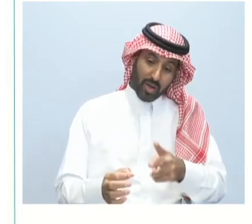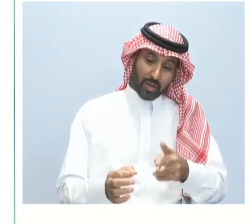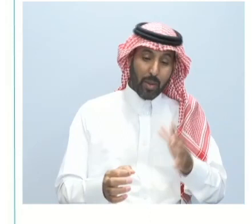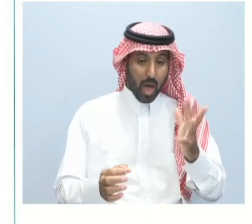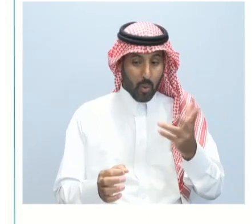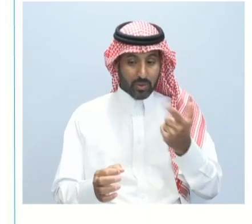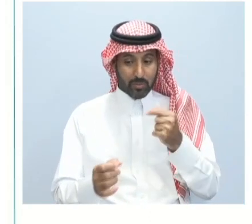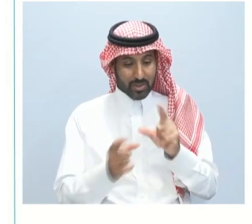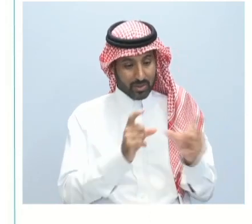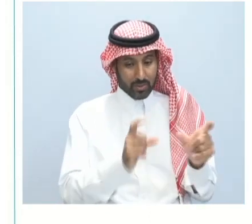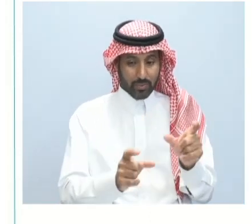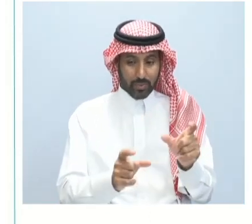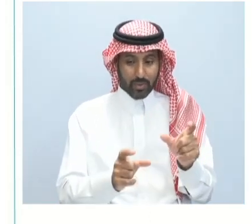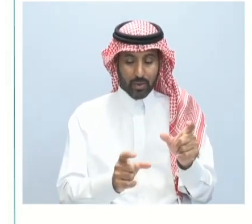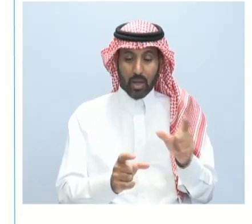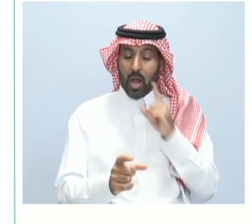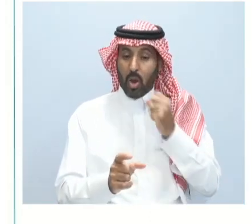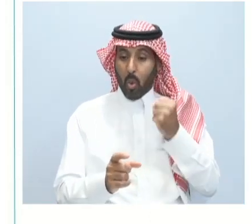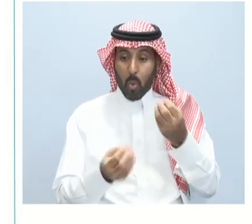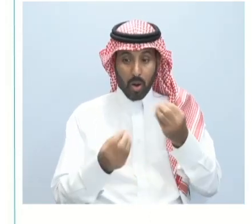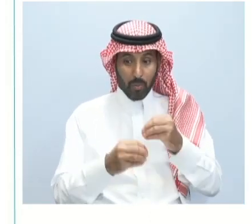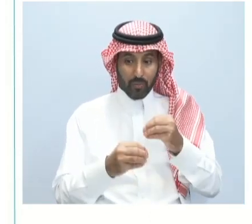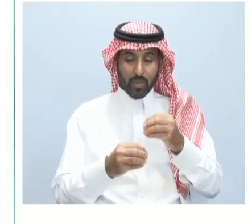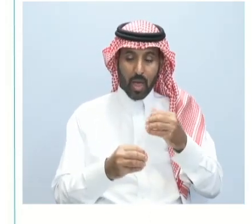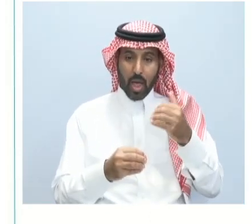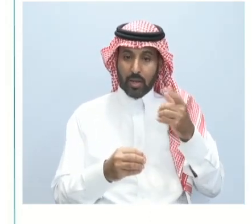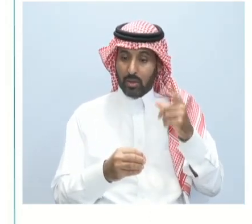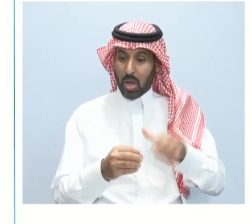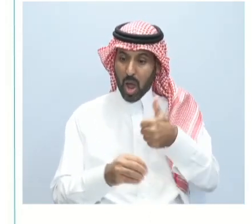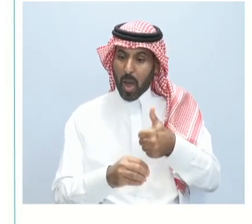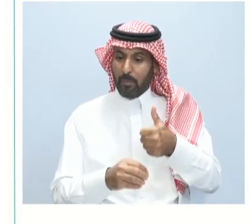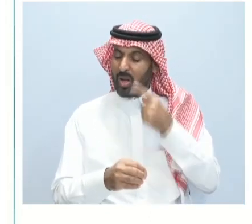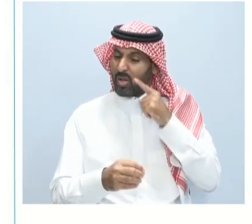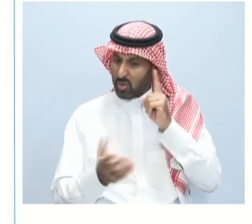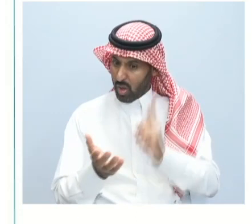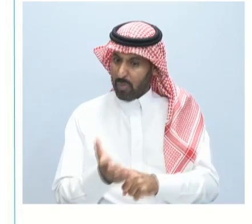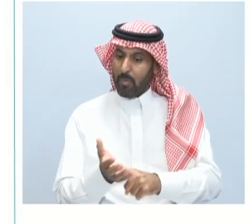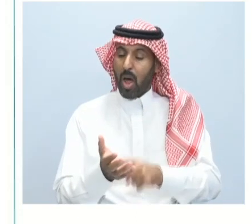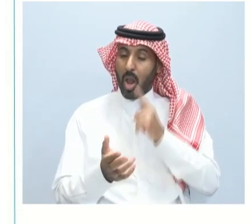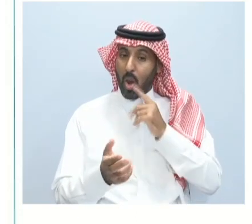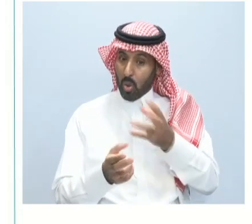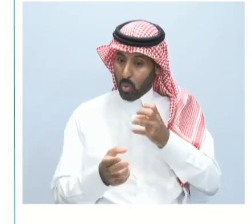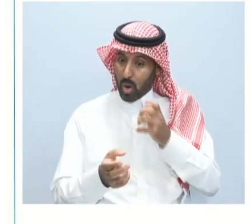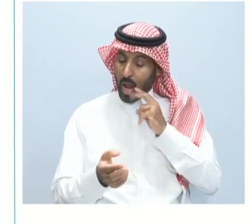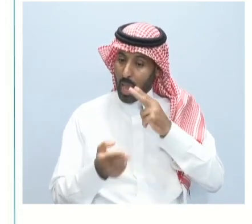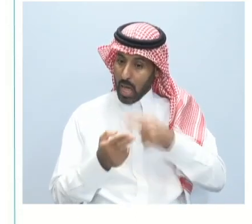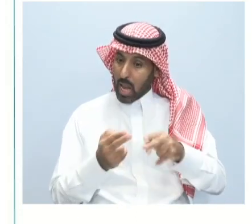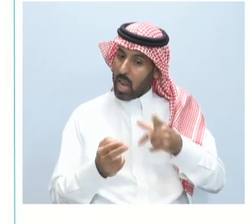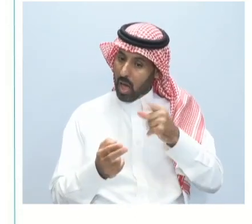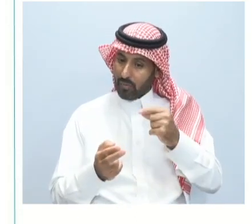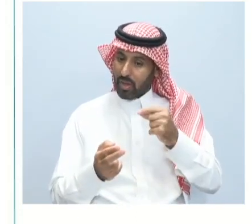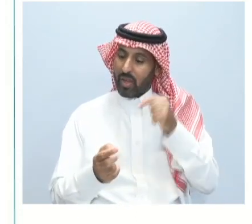الخوارزميين ان خوارزميه القوه المفرطه اهم مزاياها تضمن العثور على الحل الامثل اذا كان